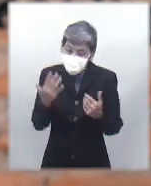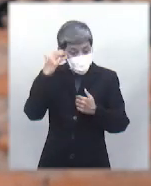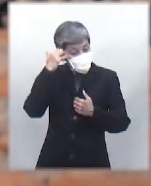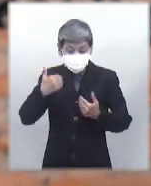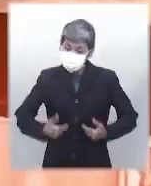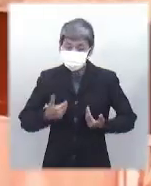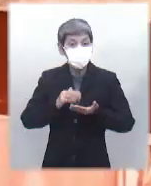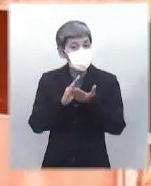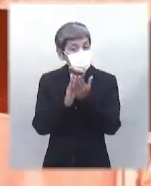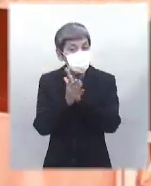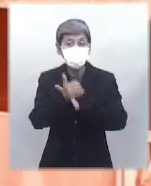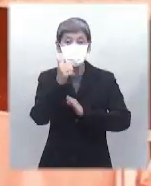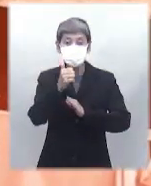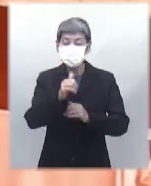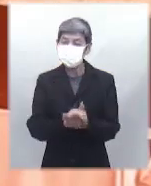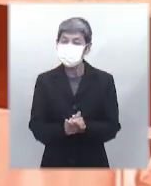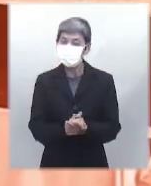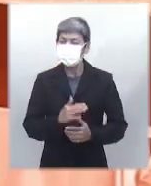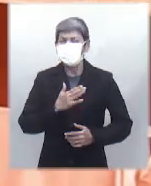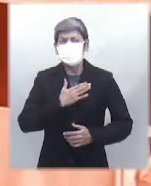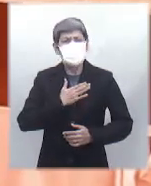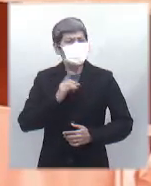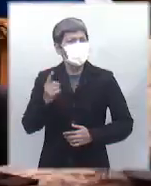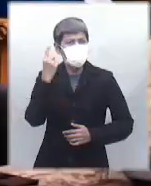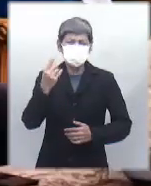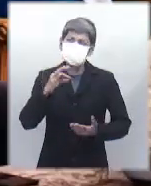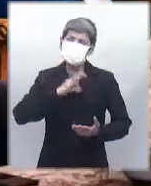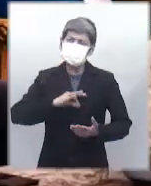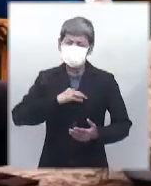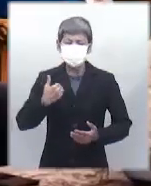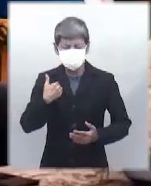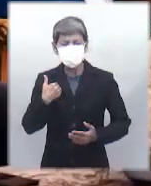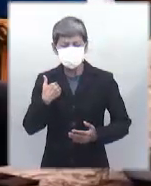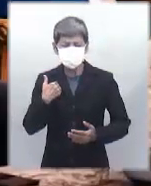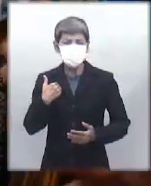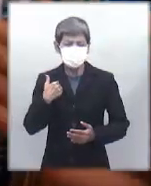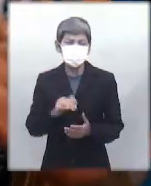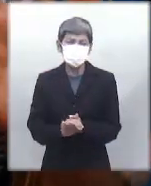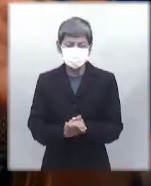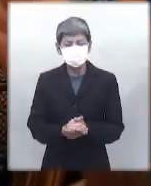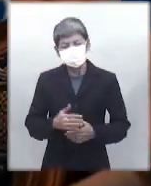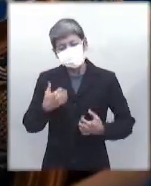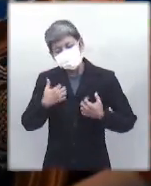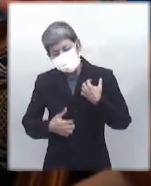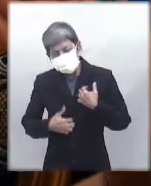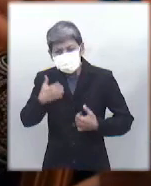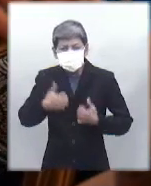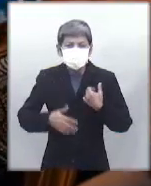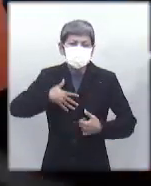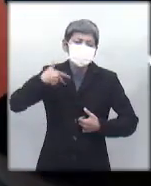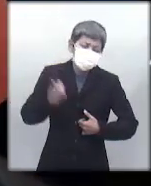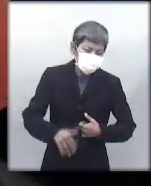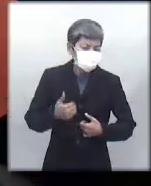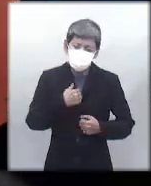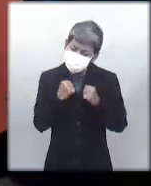ในวันนี้ได้นะครับแรกๆมันก็จะแบบเออมันก็ทุกข์ในใจสูง